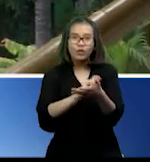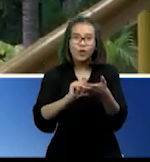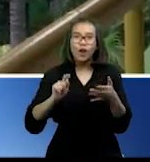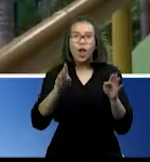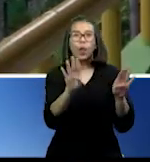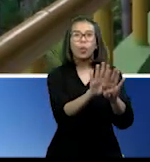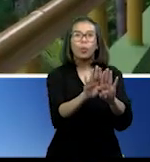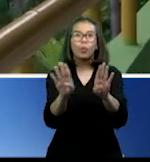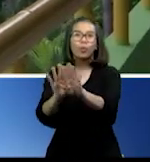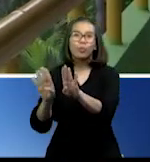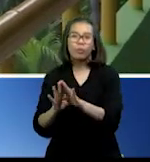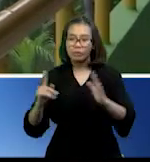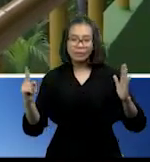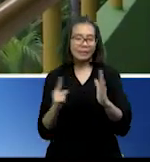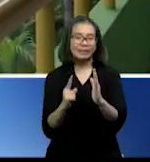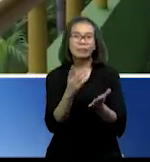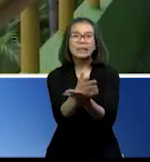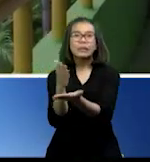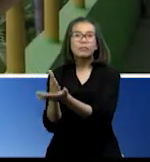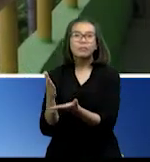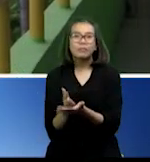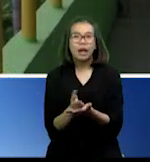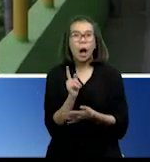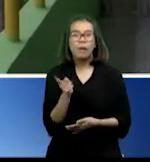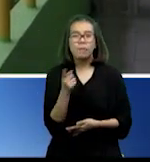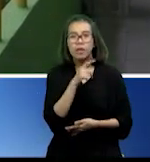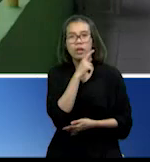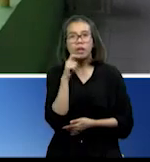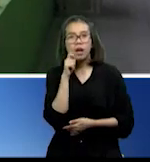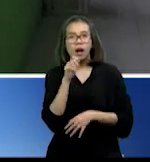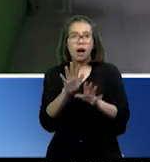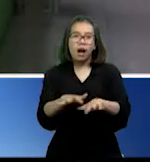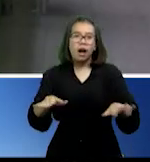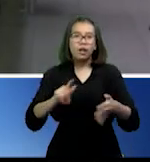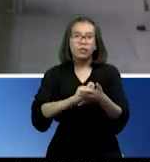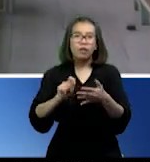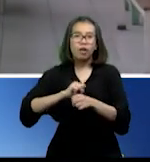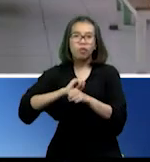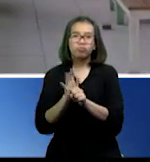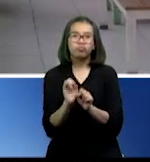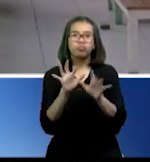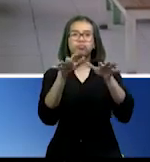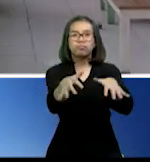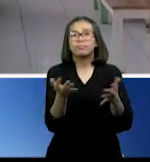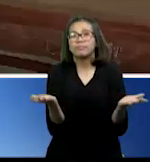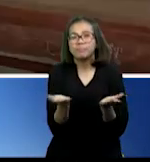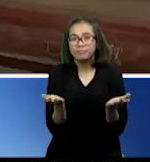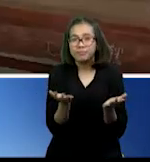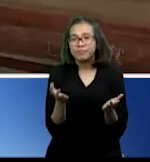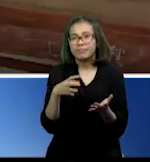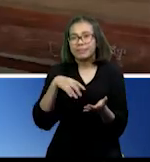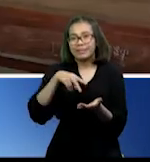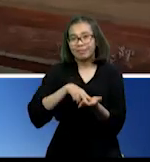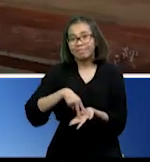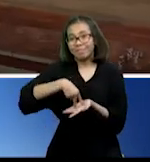ataupun menghentikan sementara kegiatan ya karena banyaknya siswa yang terpapar virus cover 19 salah satunya adalah di tempat saya melaporkan saat